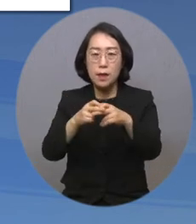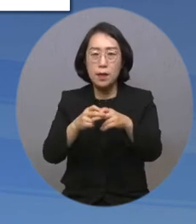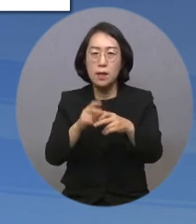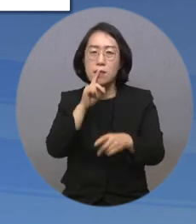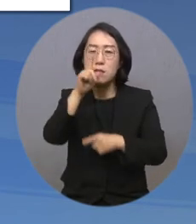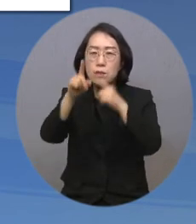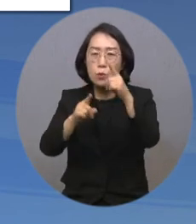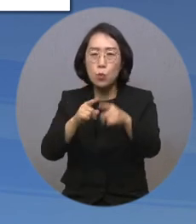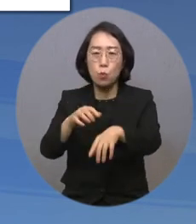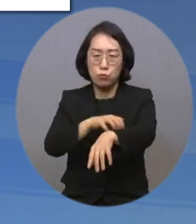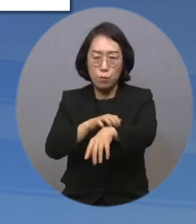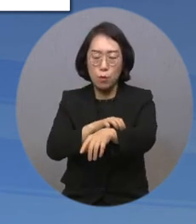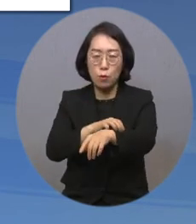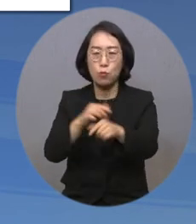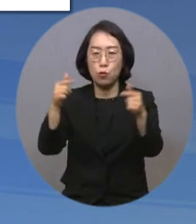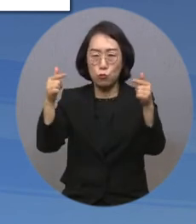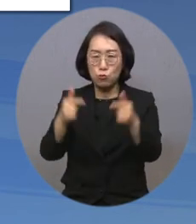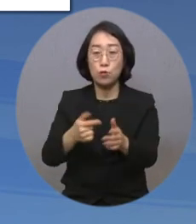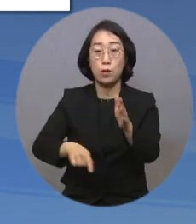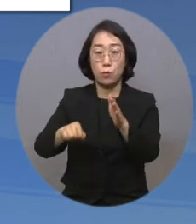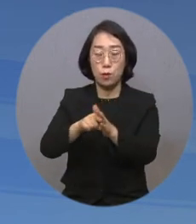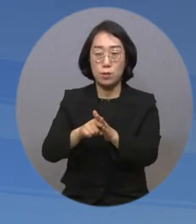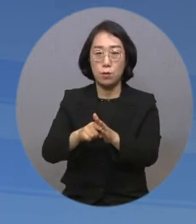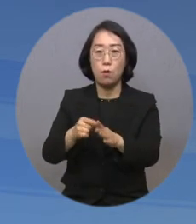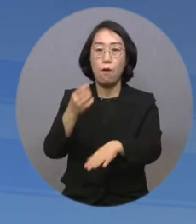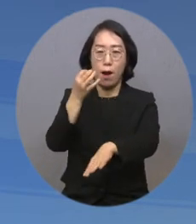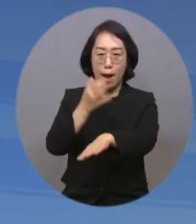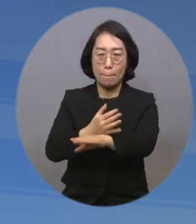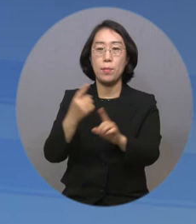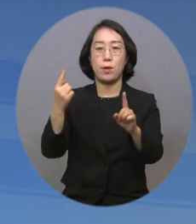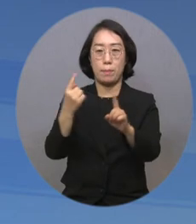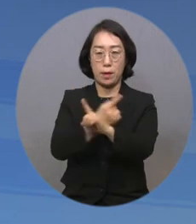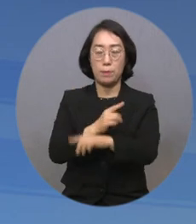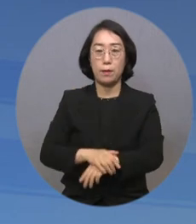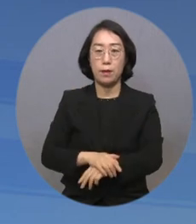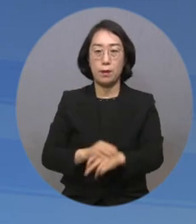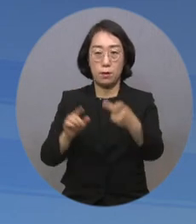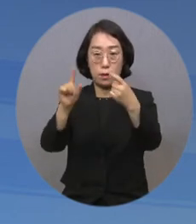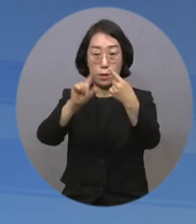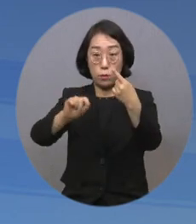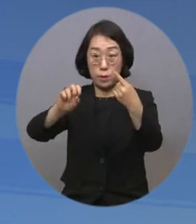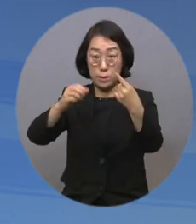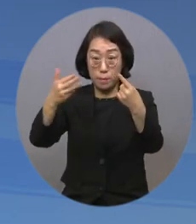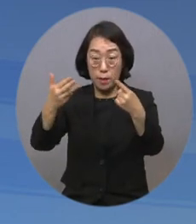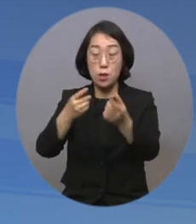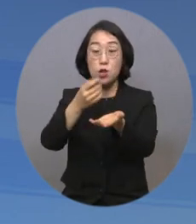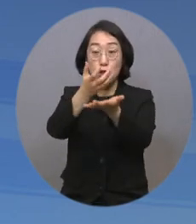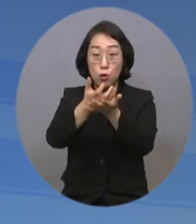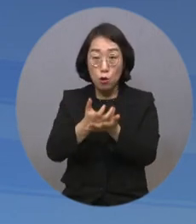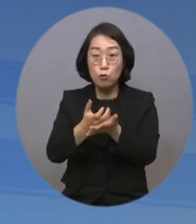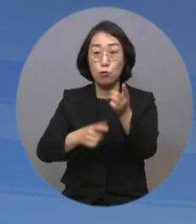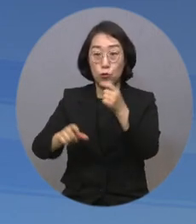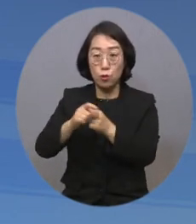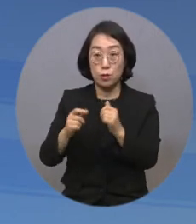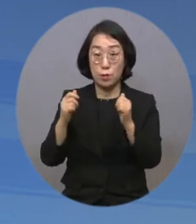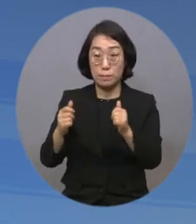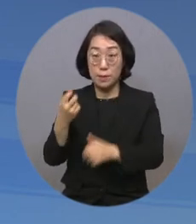개선을 위해 심사 자료 제출이 간소화됩니다. 이번 달 28일부터 신청 서류 외에 장애 심사